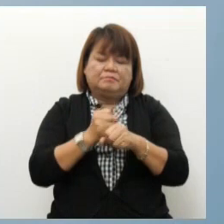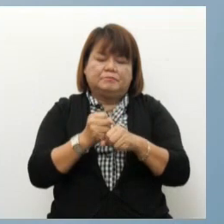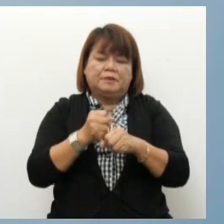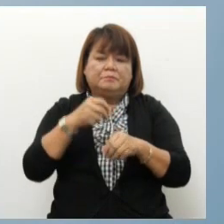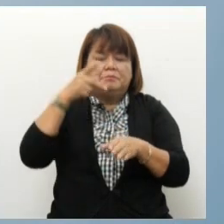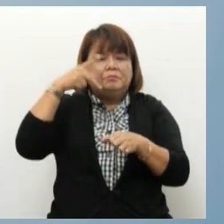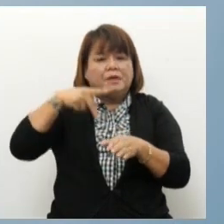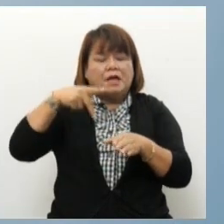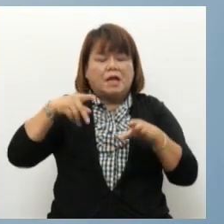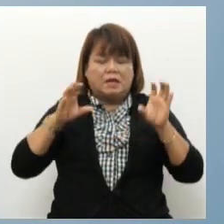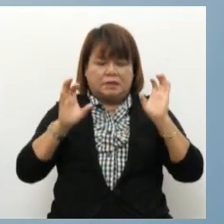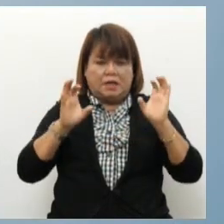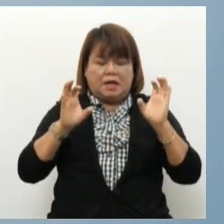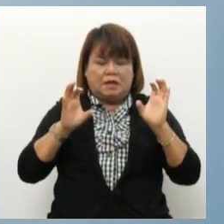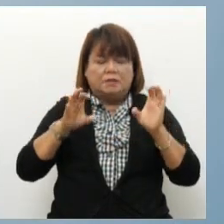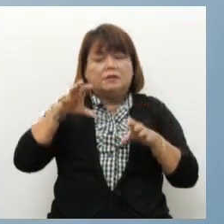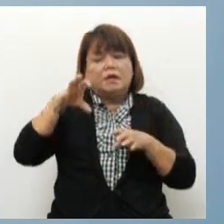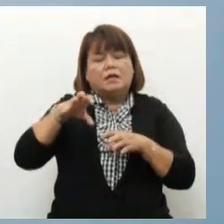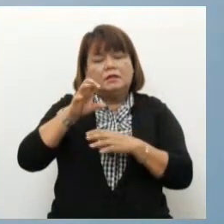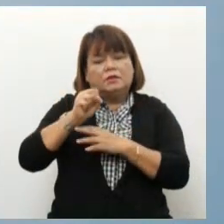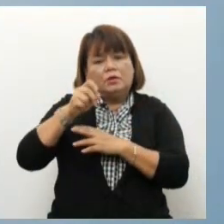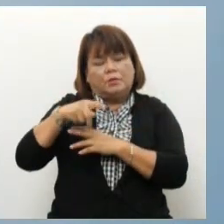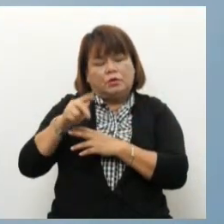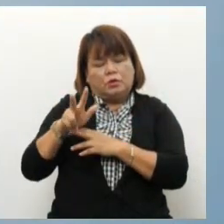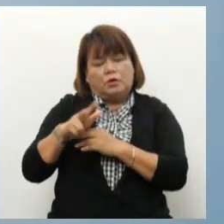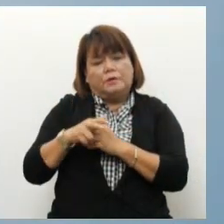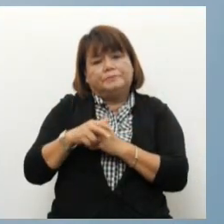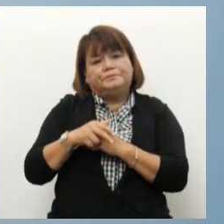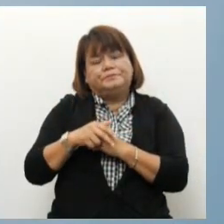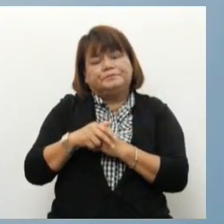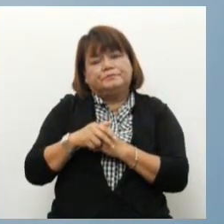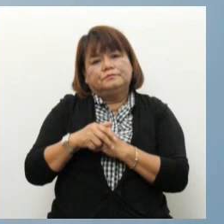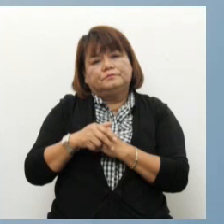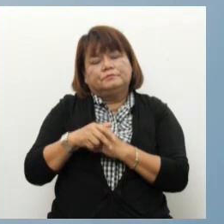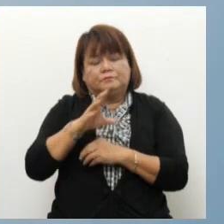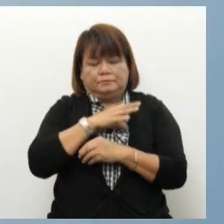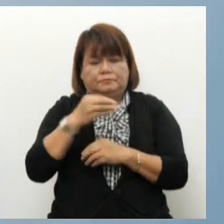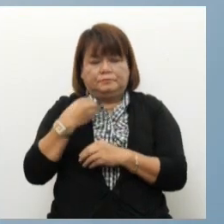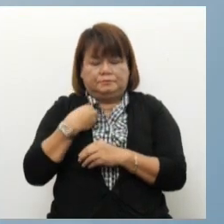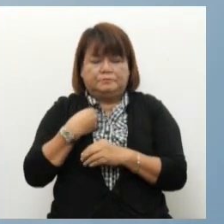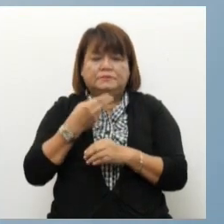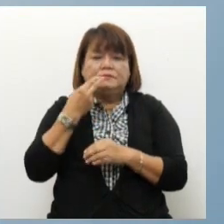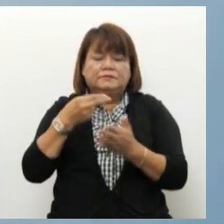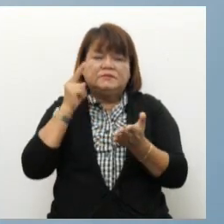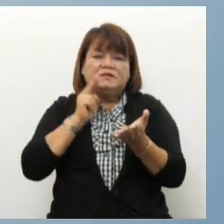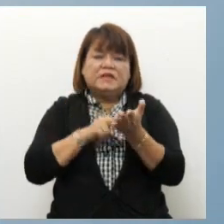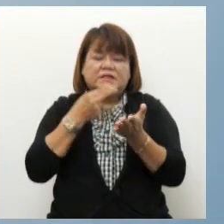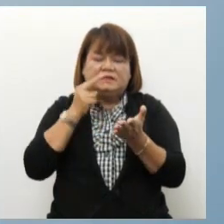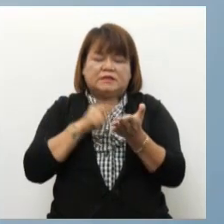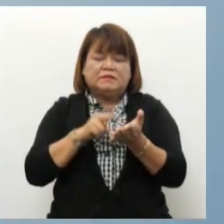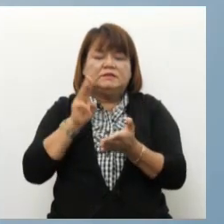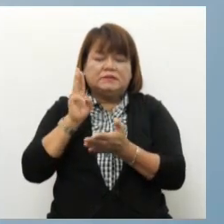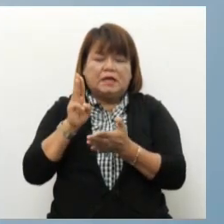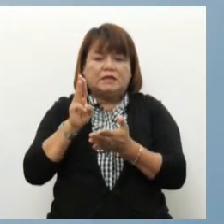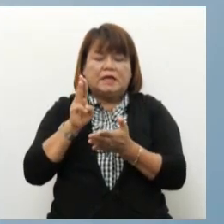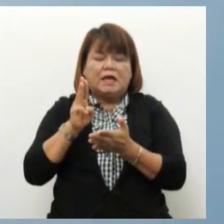การอยู่ในสังกัดสปท.สำหรับเขตพื้นที่นะครับและมีสัญญาจ้างไม่น้อยกว่า